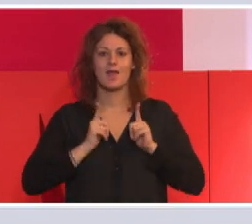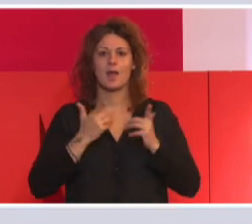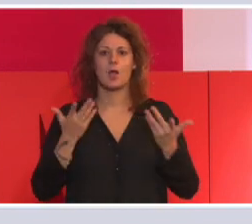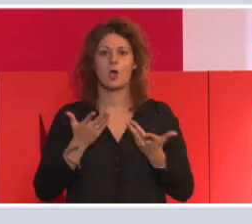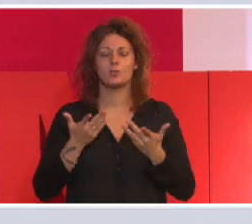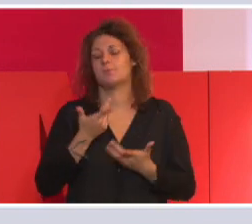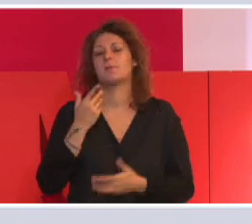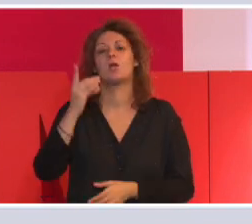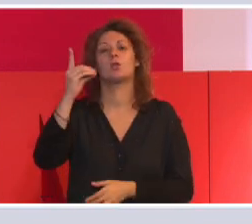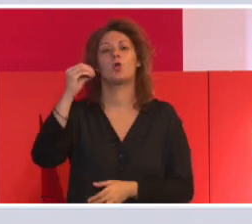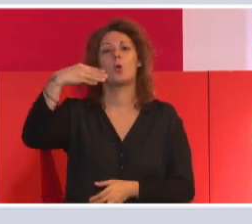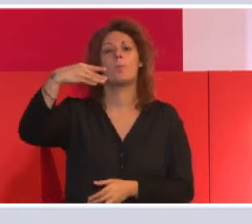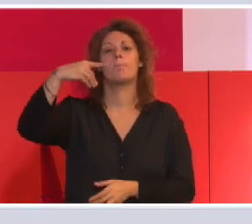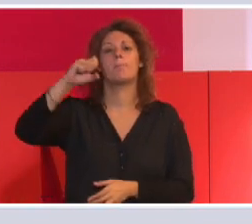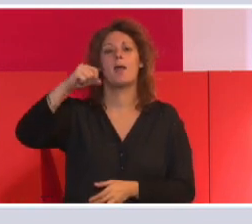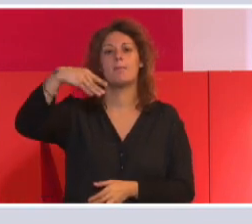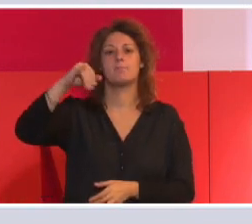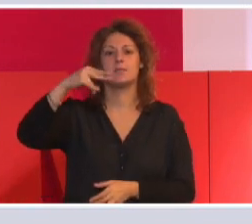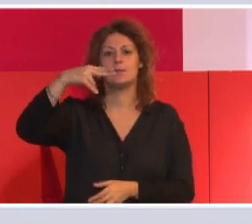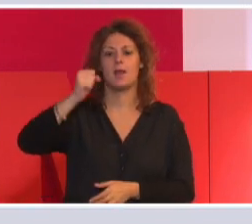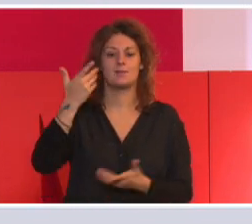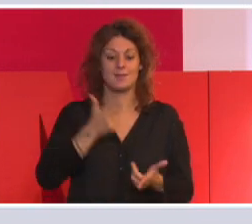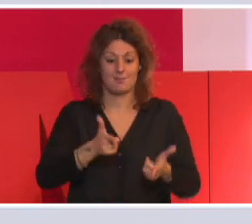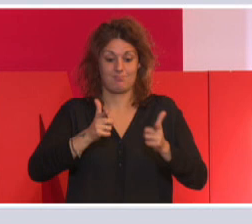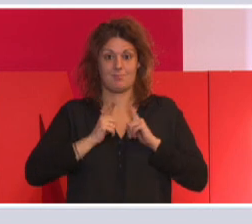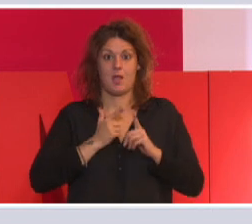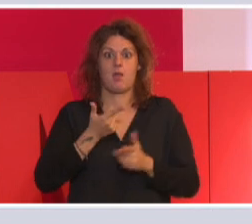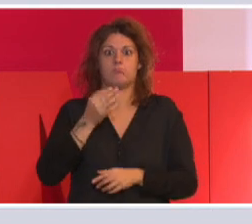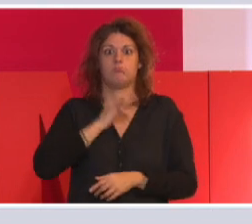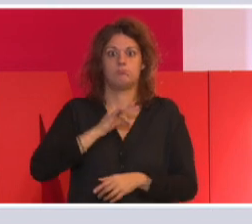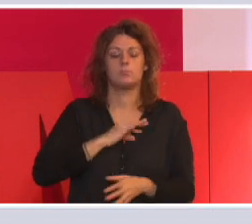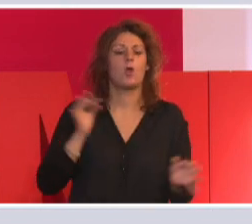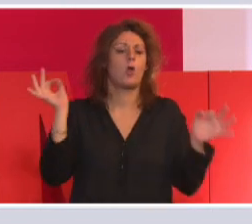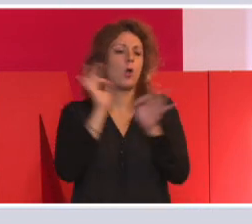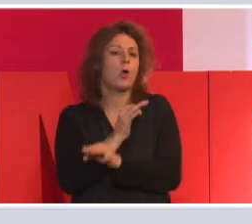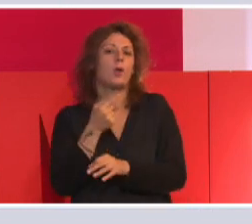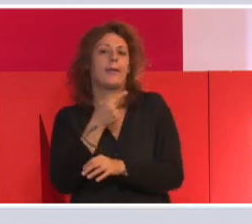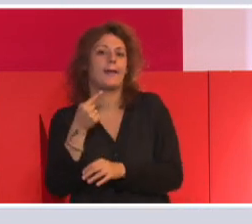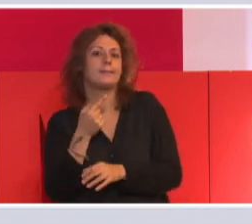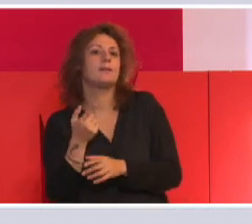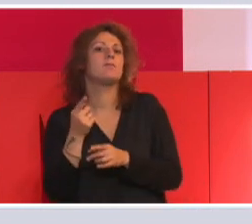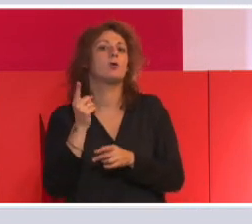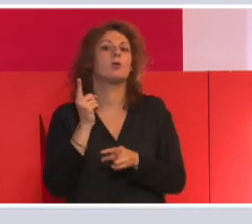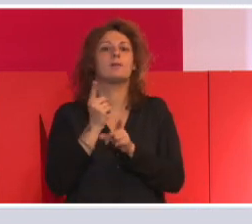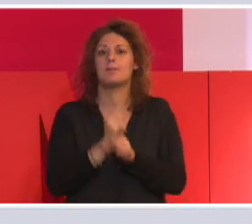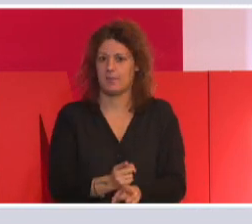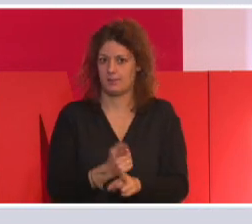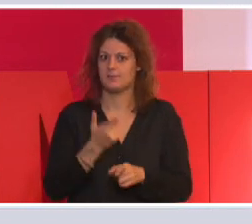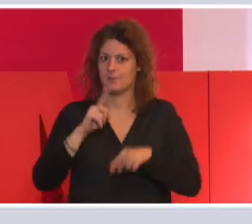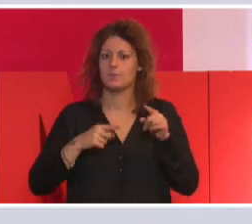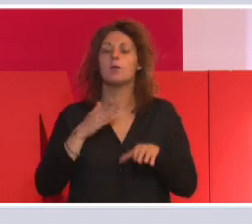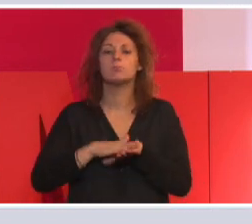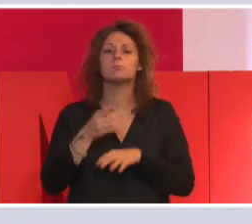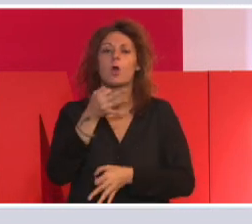una ricompensa oppure al contrario di slatentizzare delle risposte comportamentali laddove la ricompensa non c'è